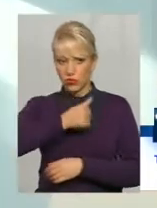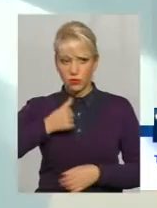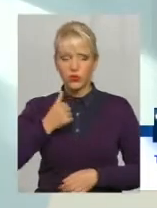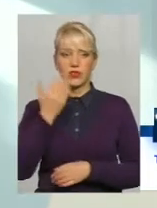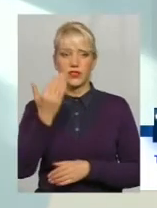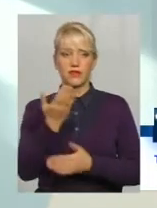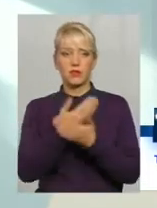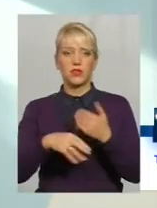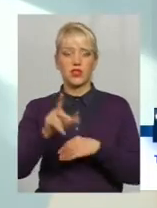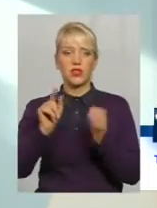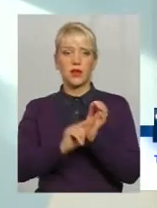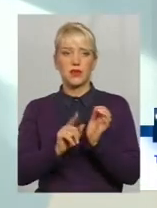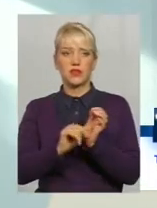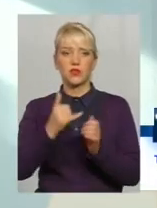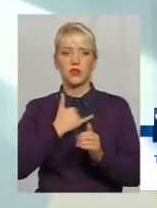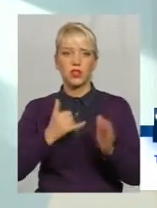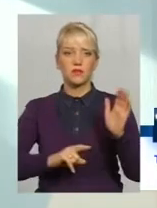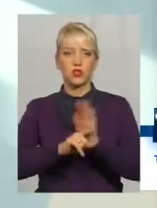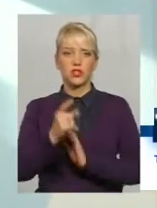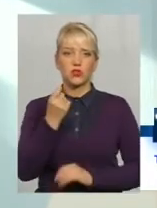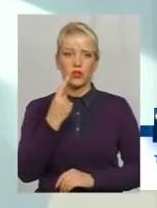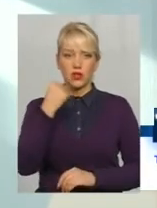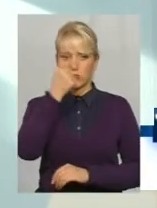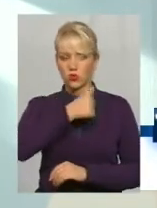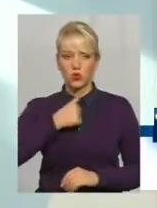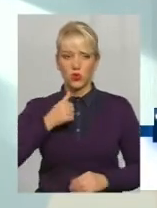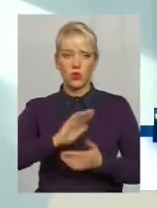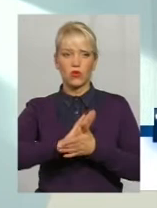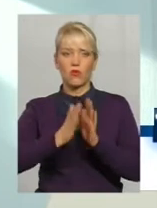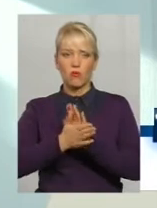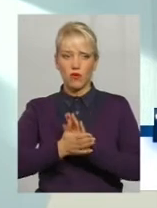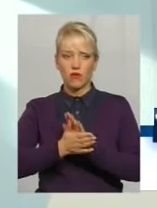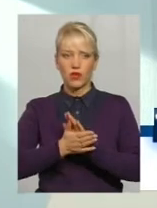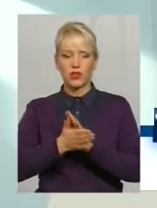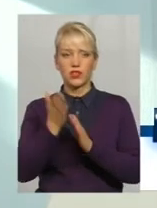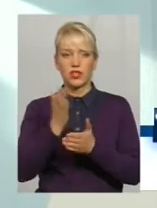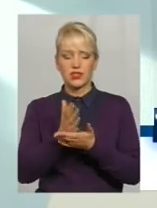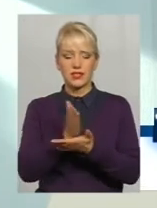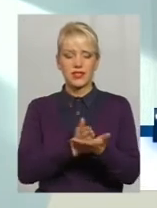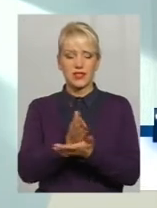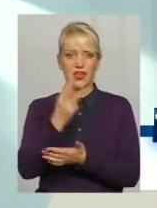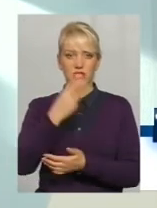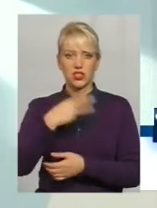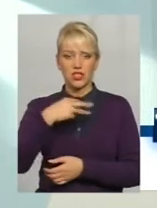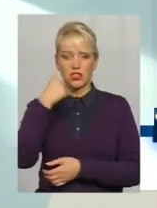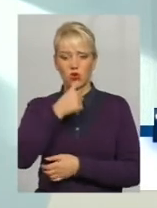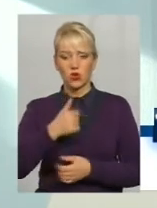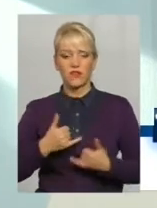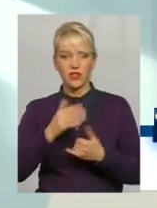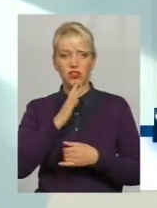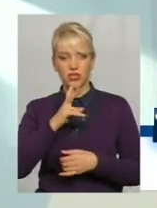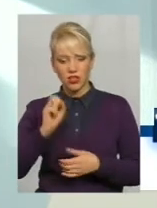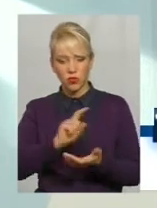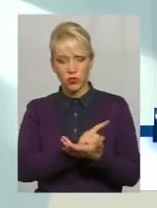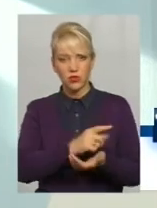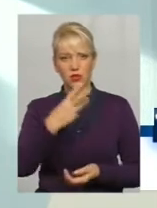ви пішли на пенсію. У нас, починаючи з 11-го року, умовою практично є стаж 30 років для жінки обов'язковий, 35